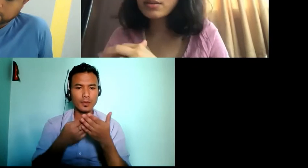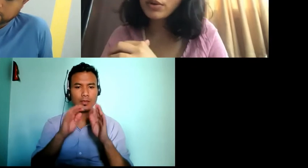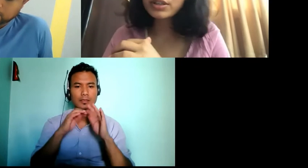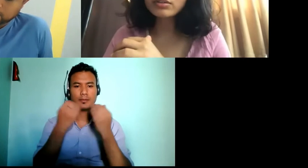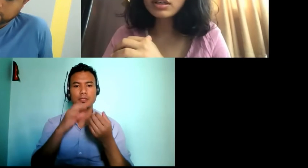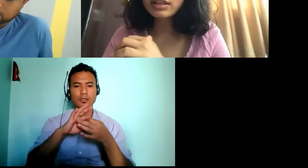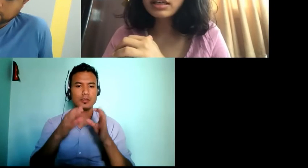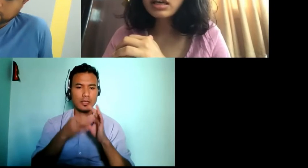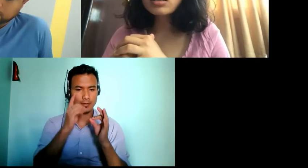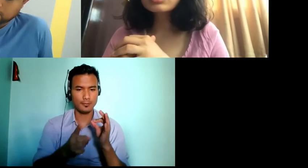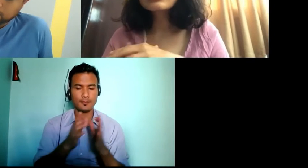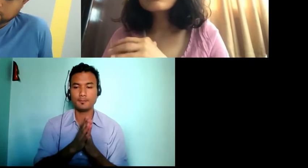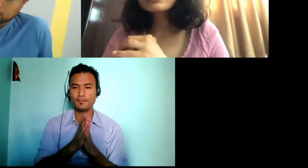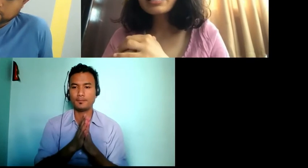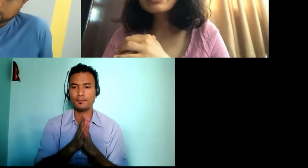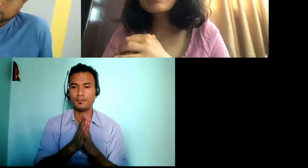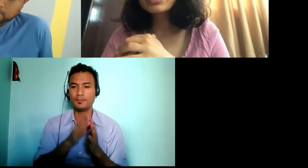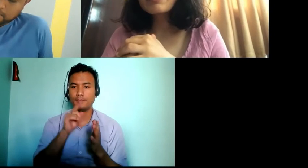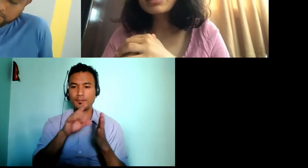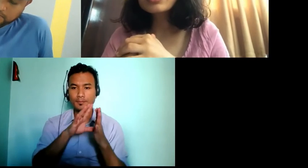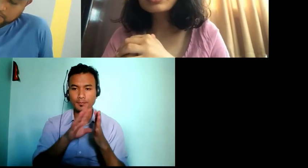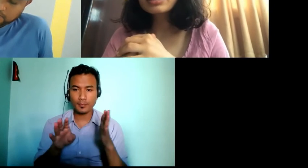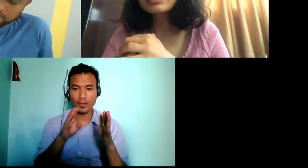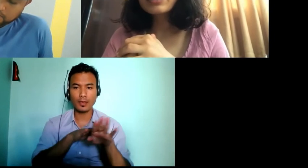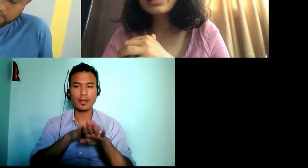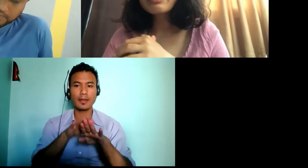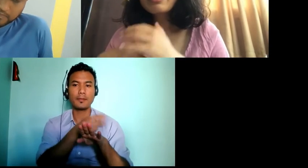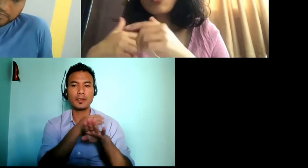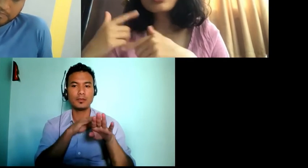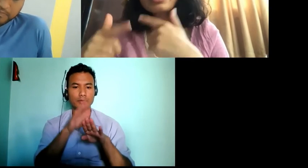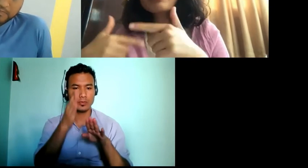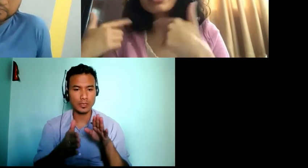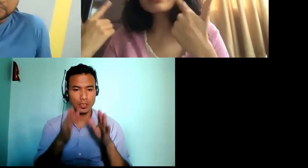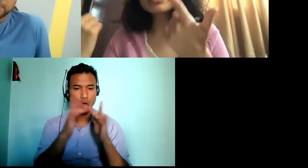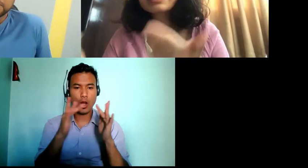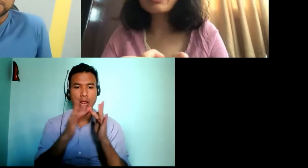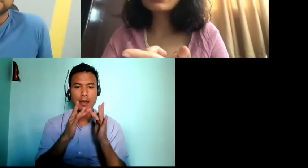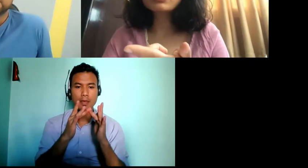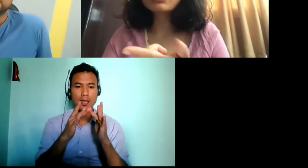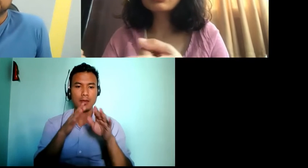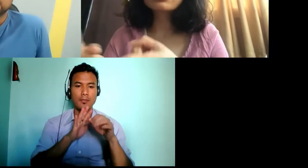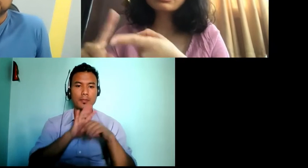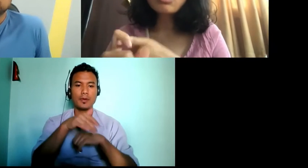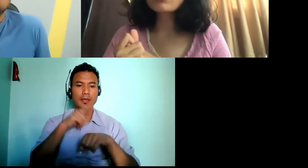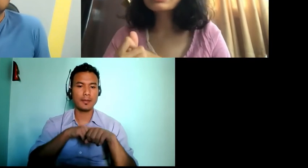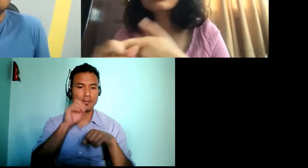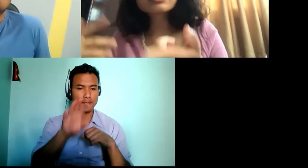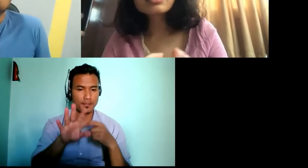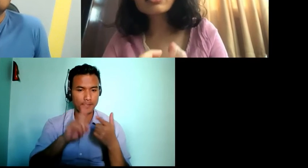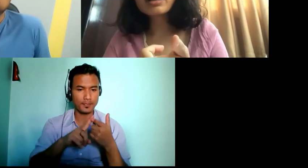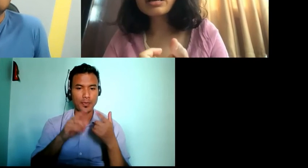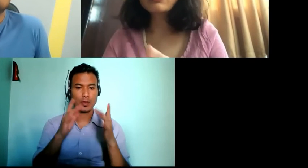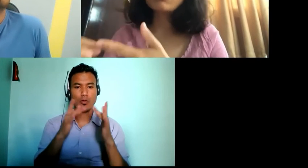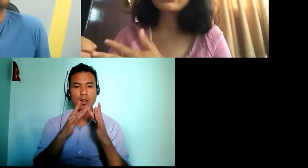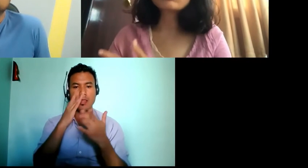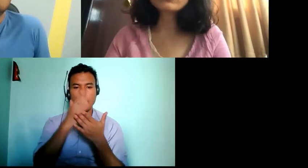नै जस्तै भइसक्यो कि अहिले. अनि त्यसले गर्दाखेरि धेरै मान्छेहरूले चाहिँ अहिले अनलाइनमै धेरै टाइम दिने, जस्तै अनलाइन